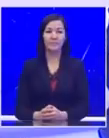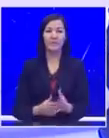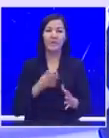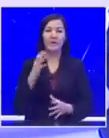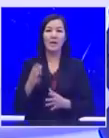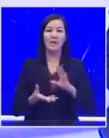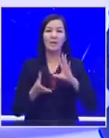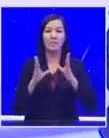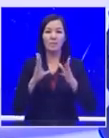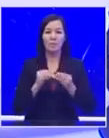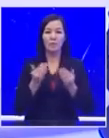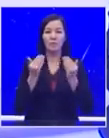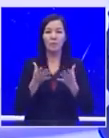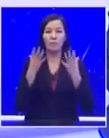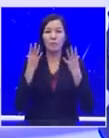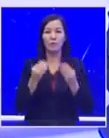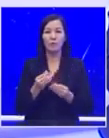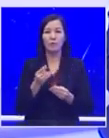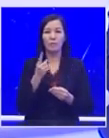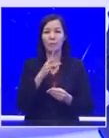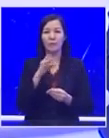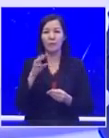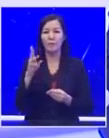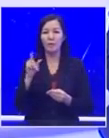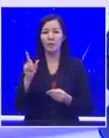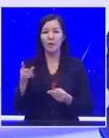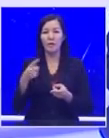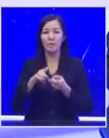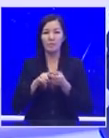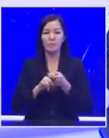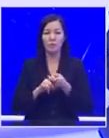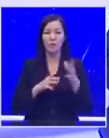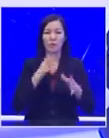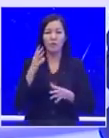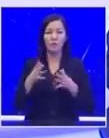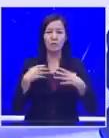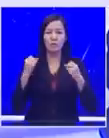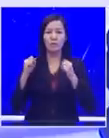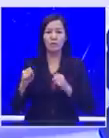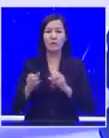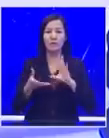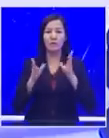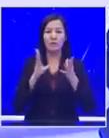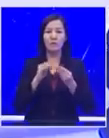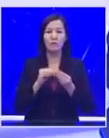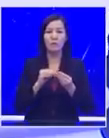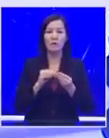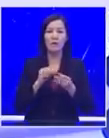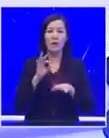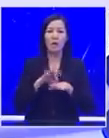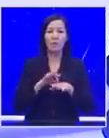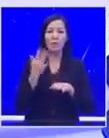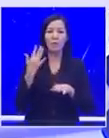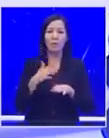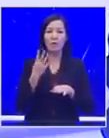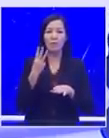Әлемде тәжді жалын бүгінгі күні 1 миллионнан астам адам жұқтырған. Дүниежүзілік денсаулық сақтау ұйымының мәліметіне сүйенсек, бұл індеттен